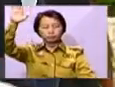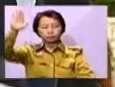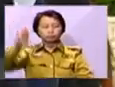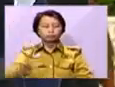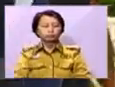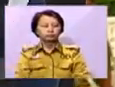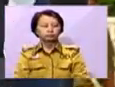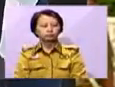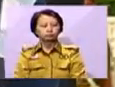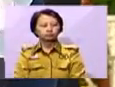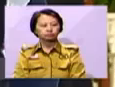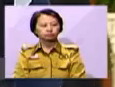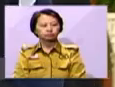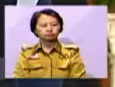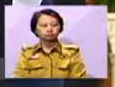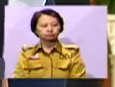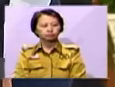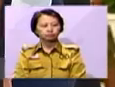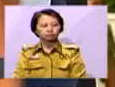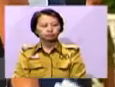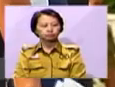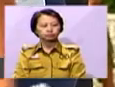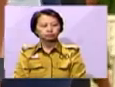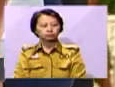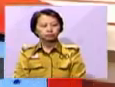Putra Al-Haj.